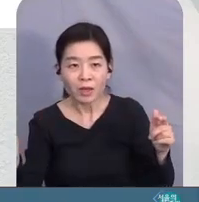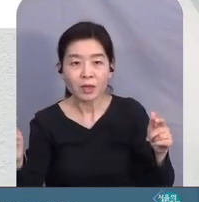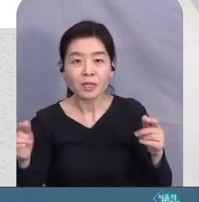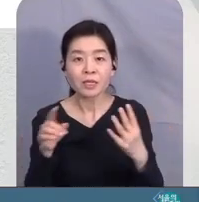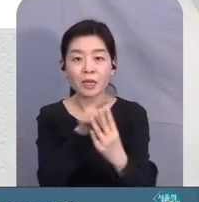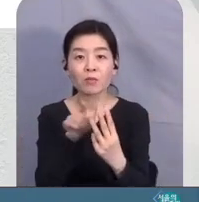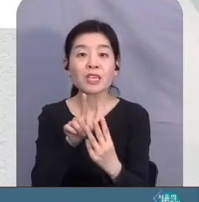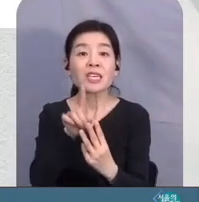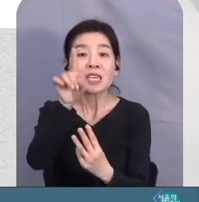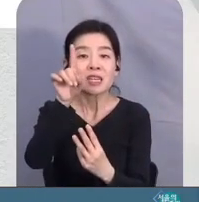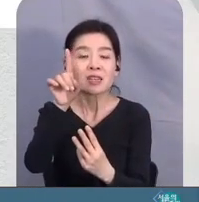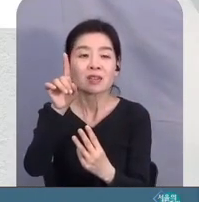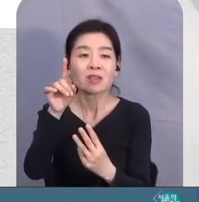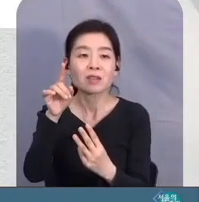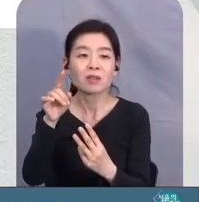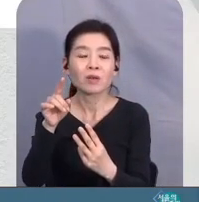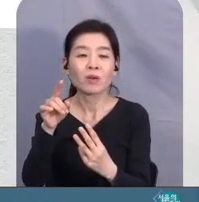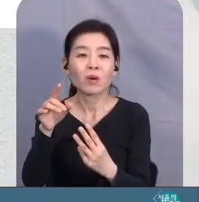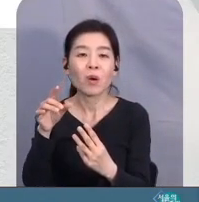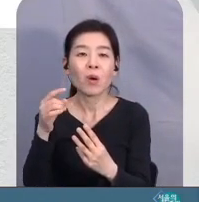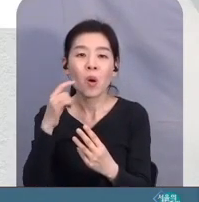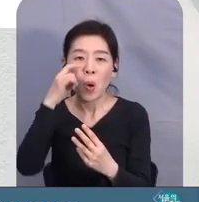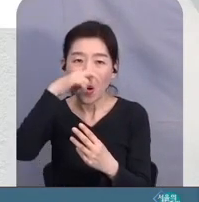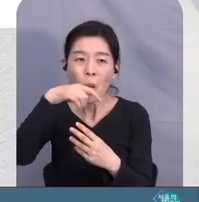3분의 1이 오염되어 있고 바깥 지역도